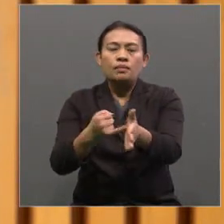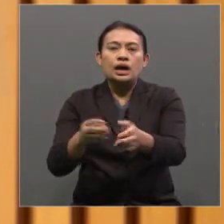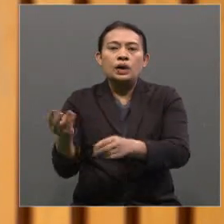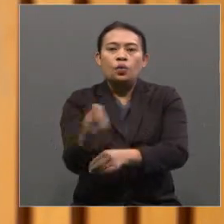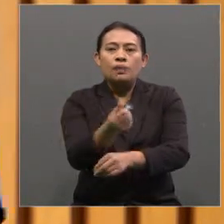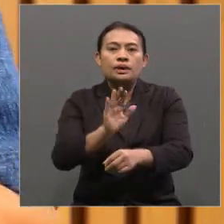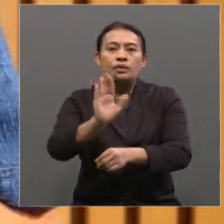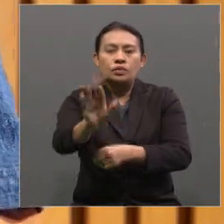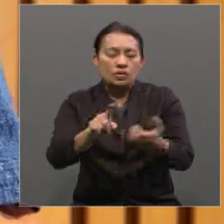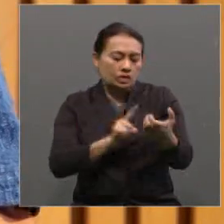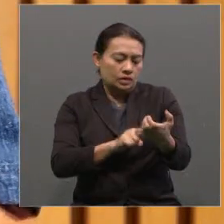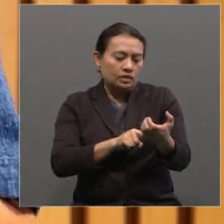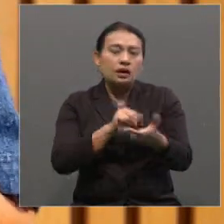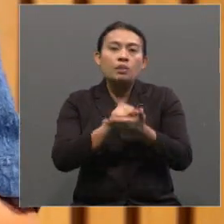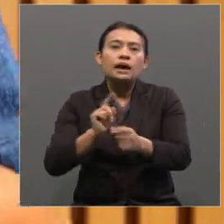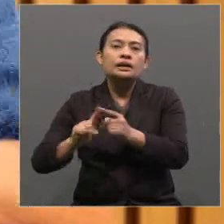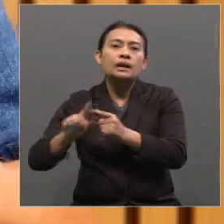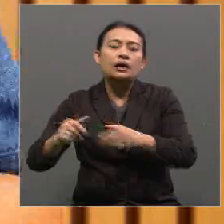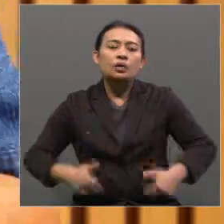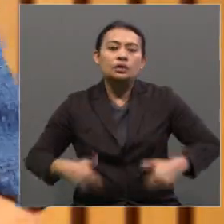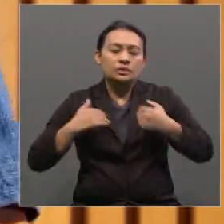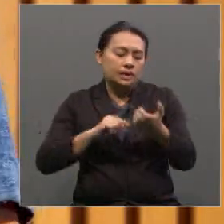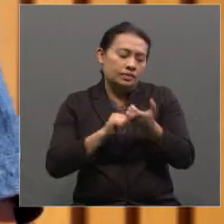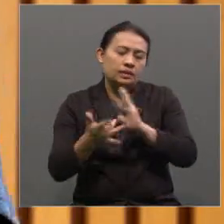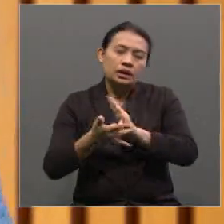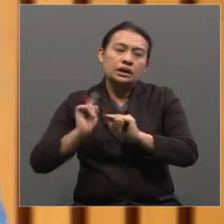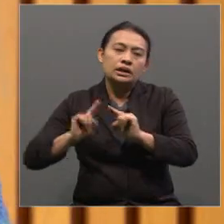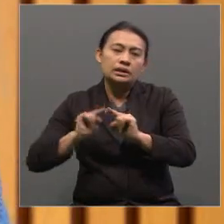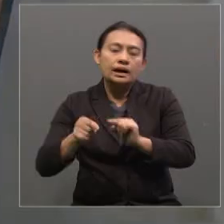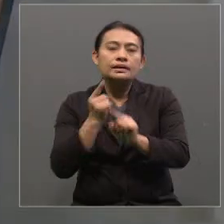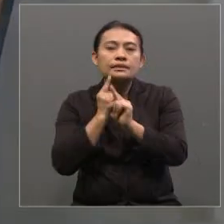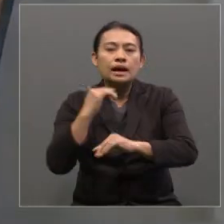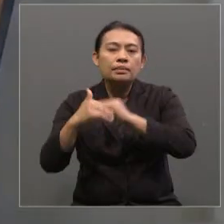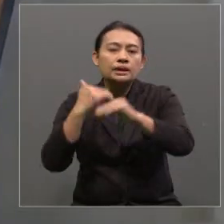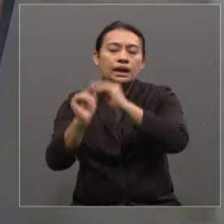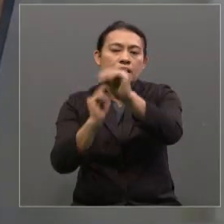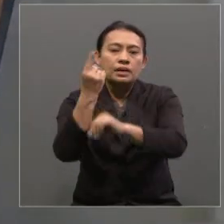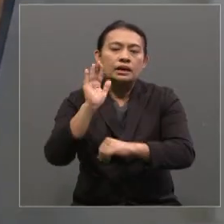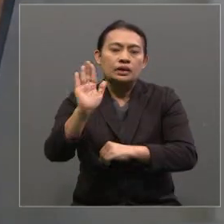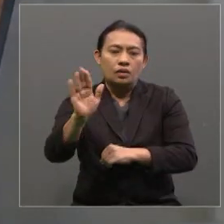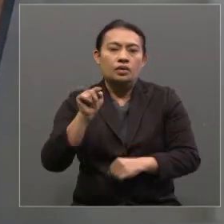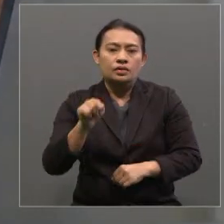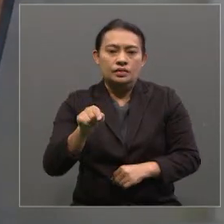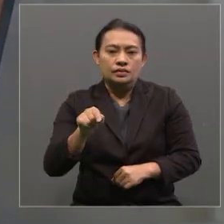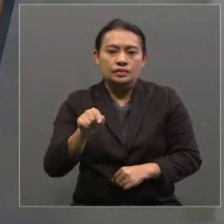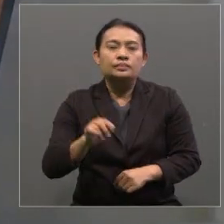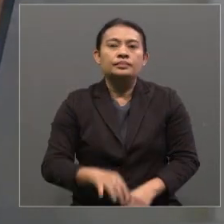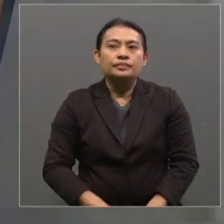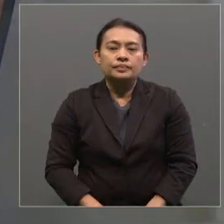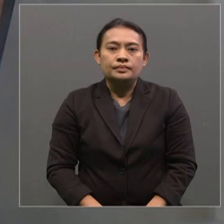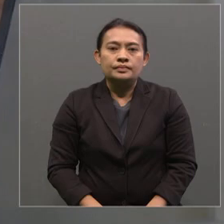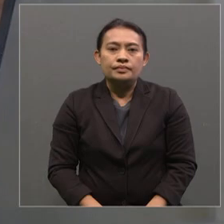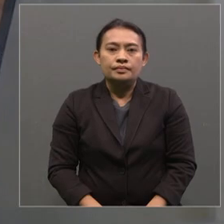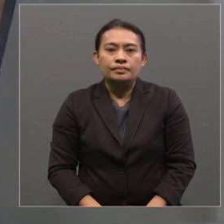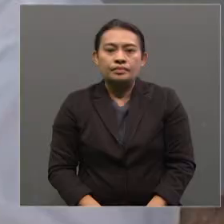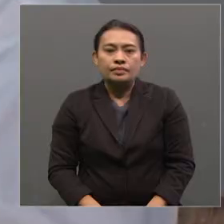ถึงนะครับบริการต่างๆของชีวิตเป็นไปตามการเวลาความก้าวหน้าของเทคโนโลยีเนี่ยผมไม่ชอ